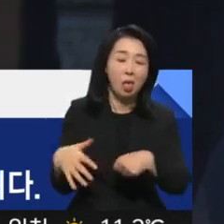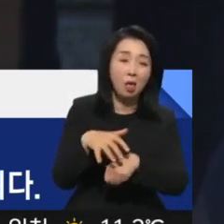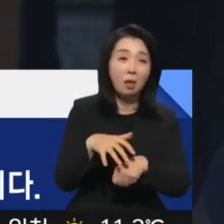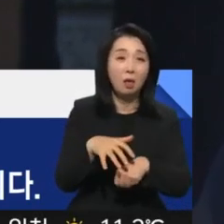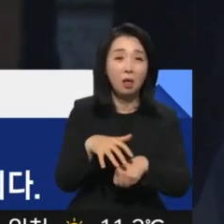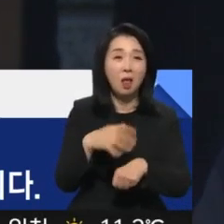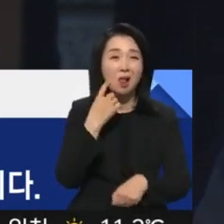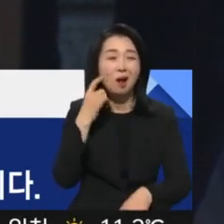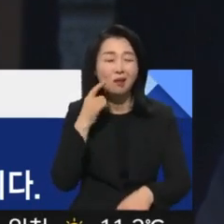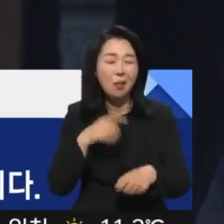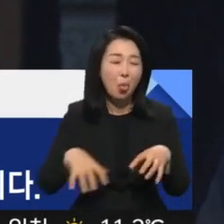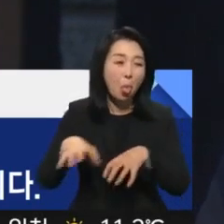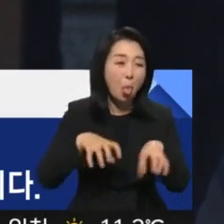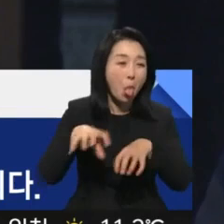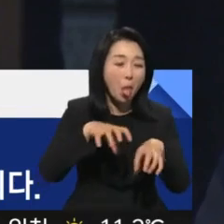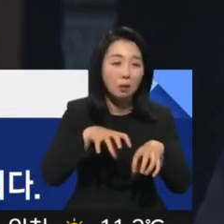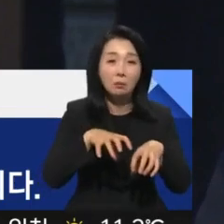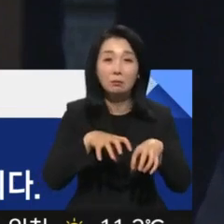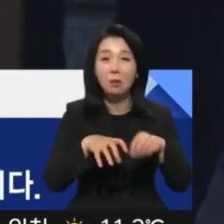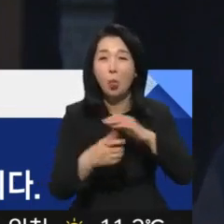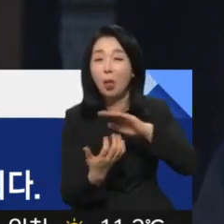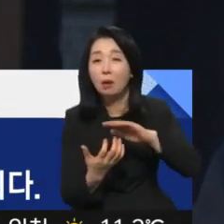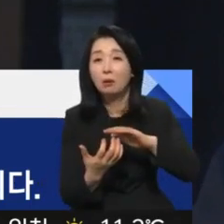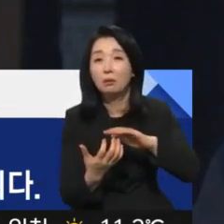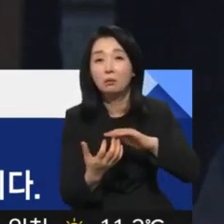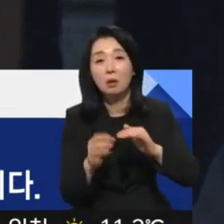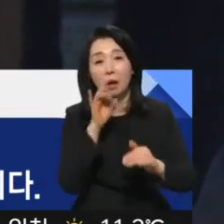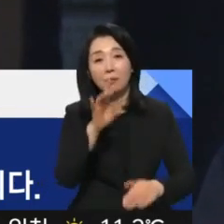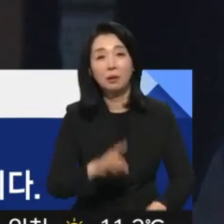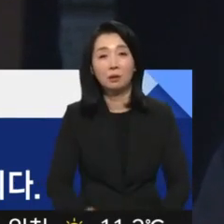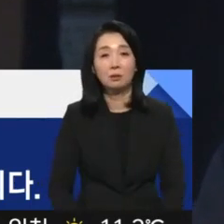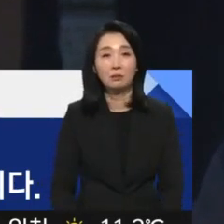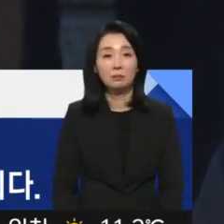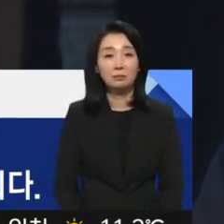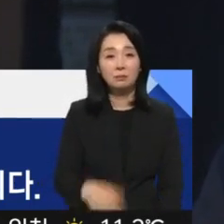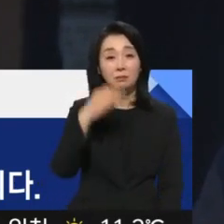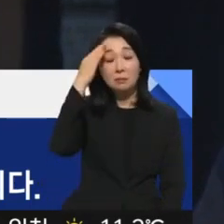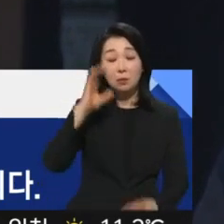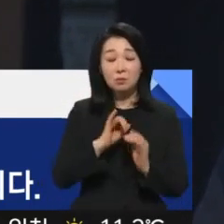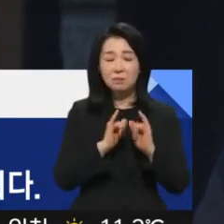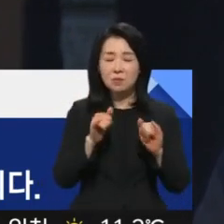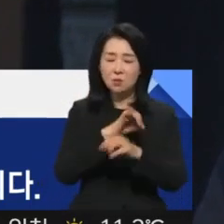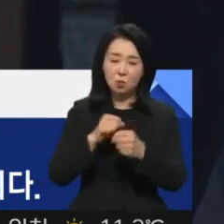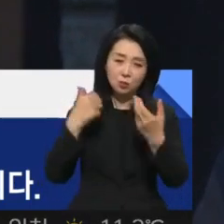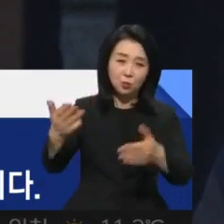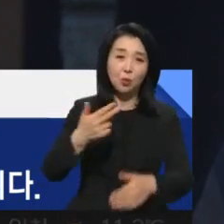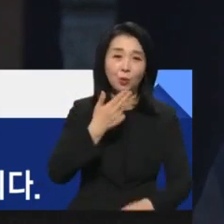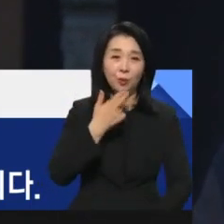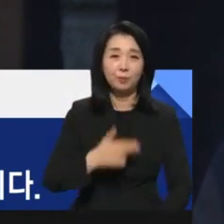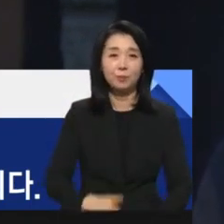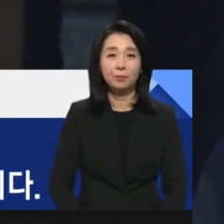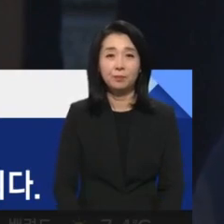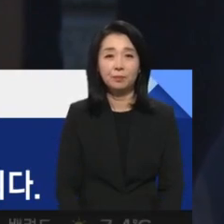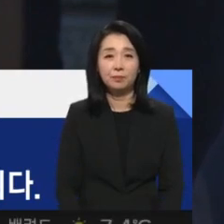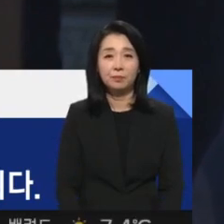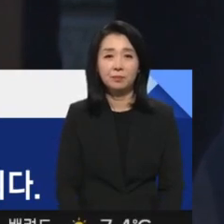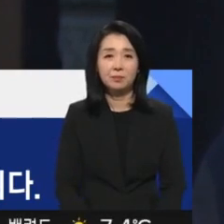야바이판으로 덮어버릴 수 없다 생각합니다 우리 국민들이 용서하지 않을 것입니다